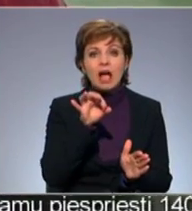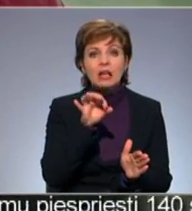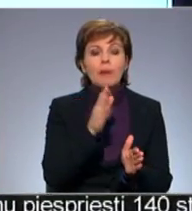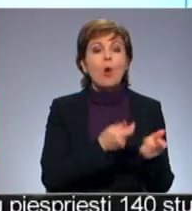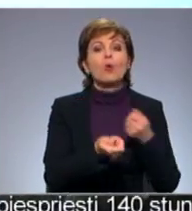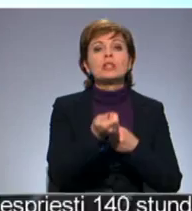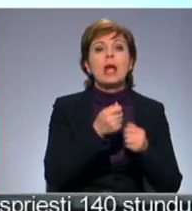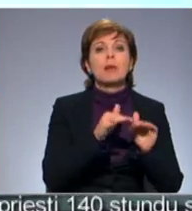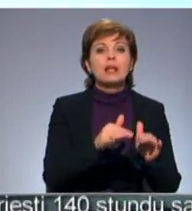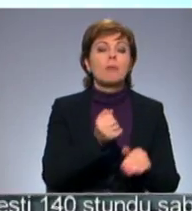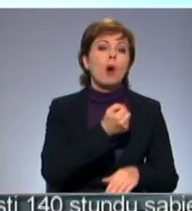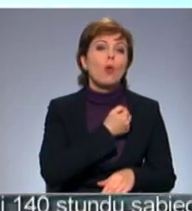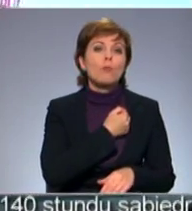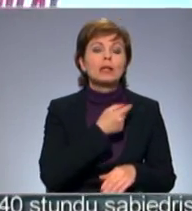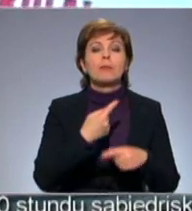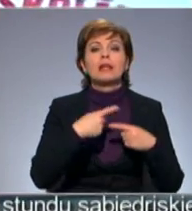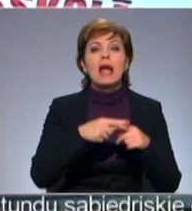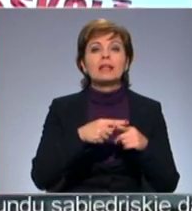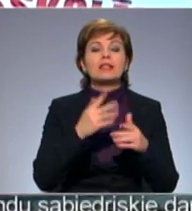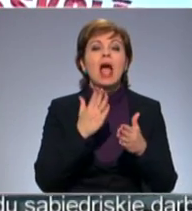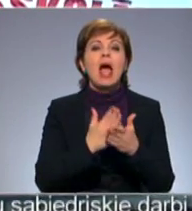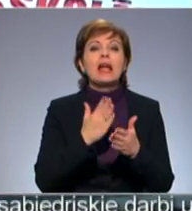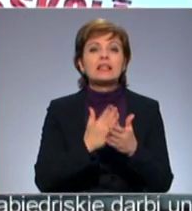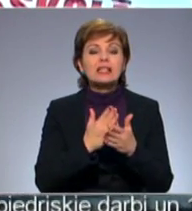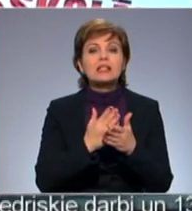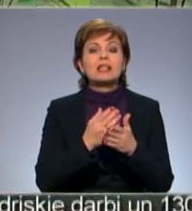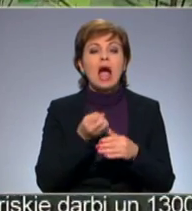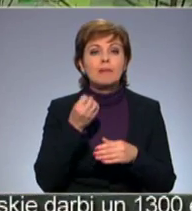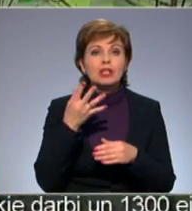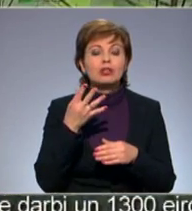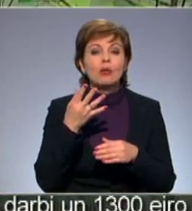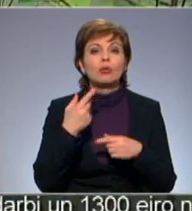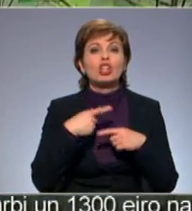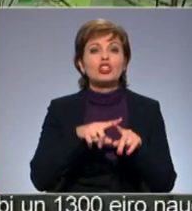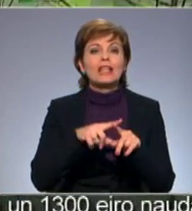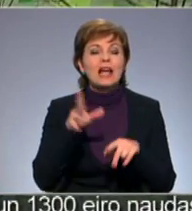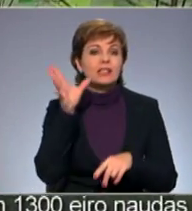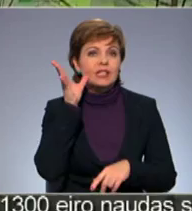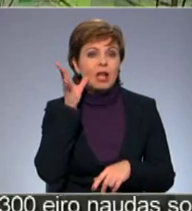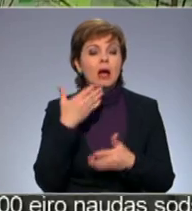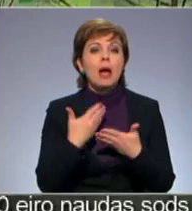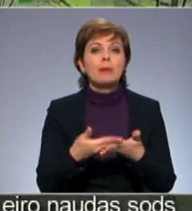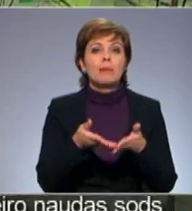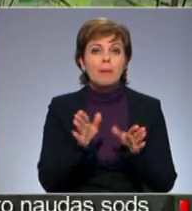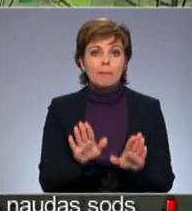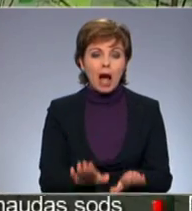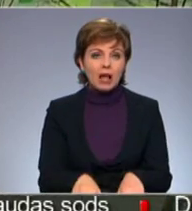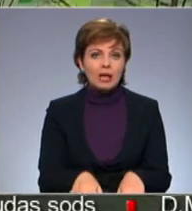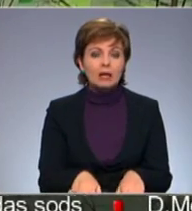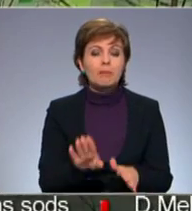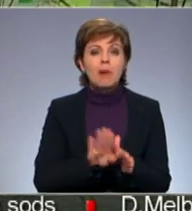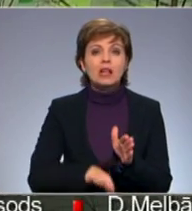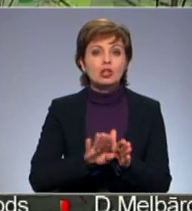uzņēmēju darbību humanitārijām, tehniskajām, eksaktajām un inženierzinātnēm. Ja mēs šeit paliekam par tādu,